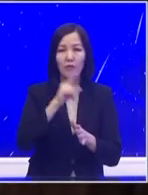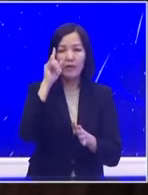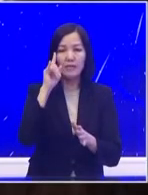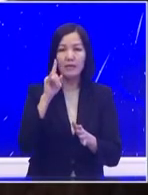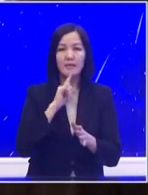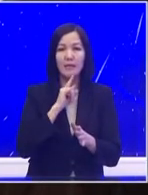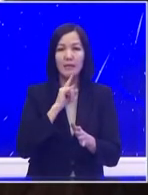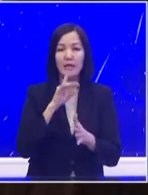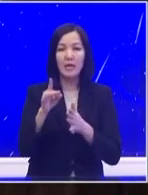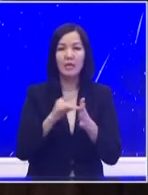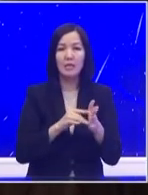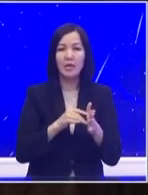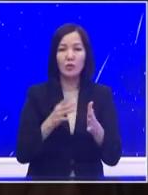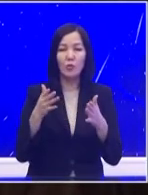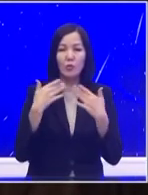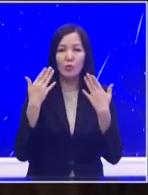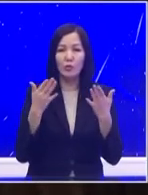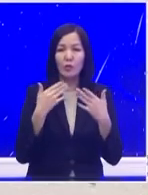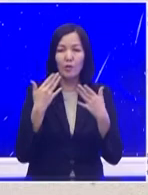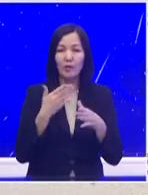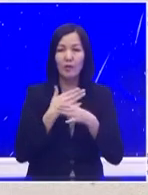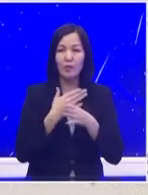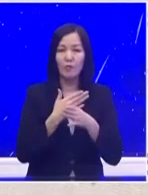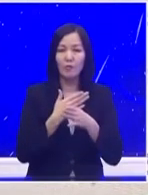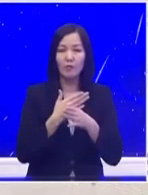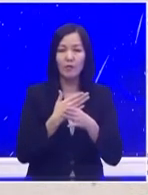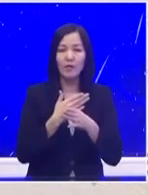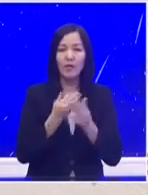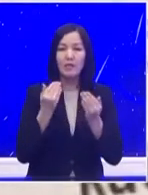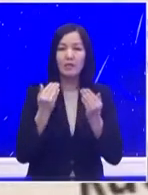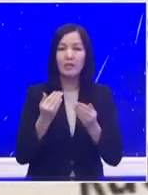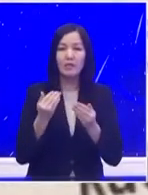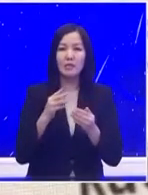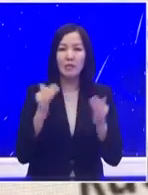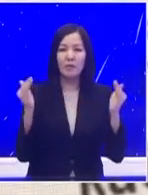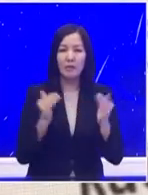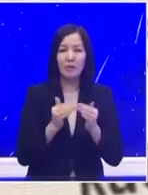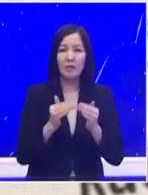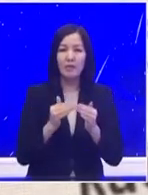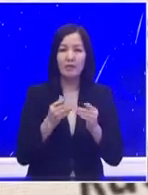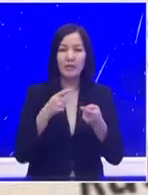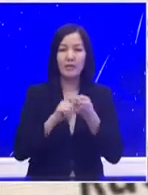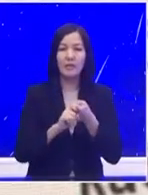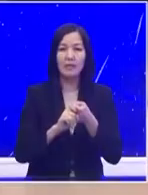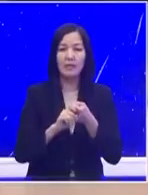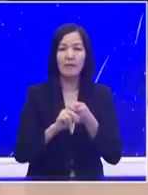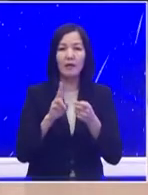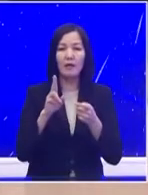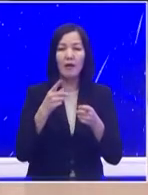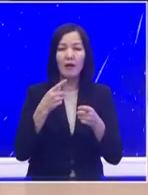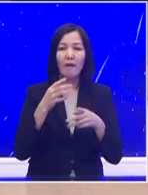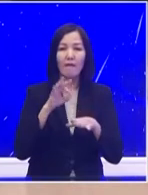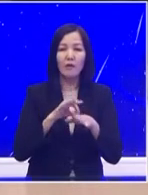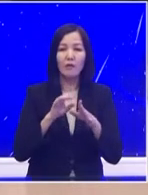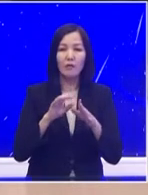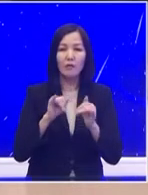выстрелом, как говорится, 4 зайца. Прозрачная отчетность – одна из антикоррупционных мер. Минимизация контактов, профилактика распространения коронавируса, вместе